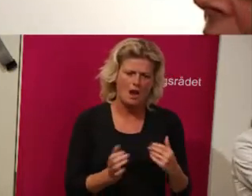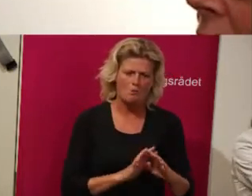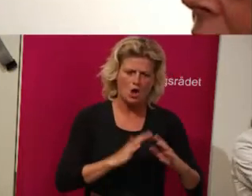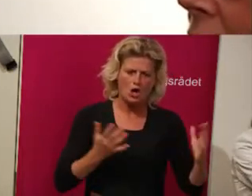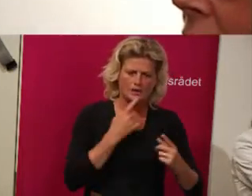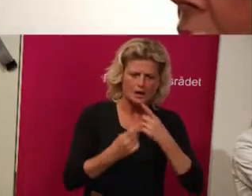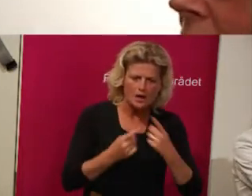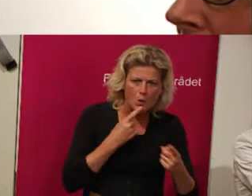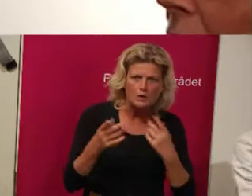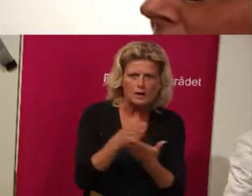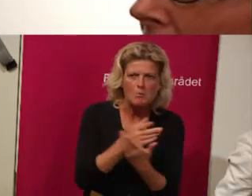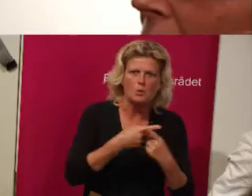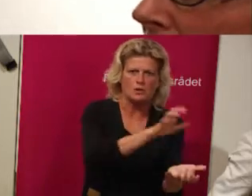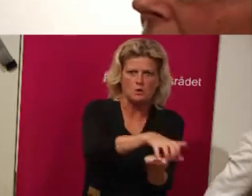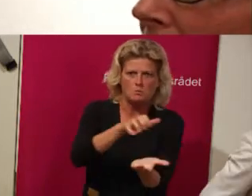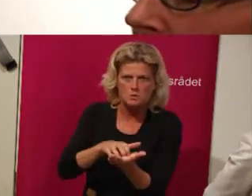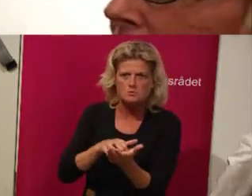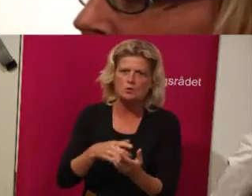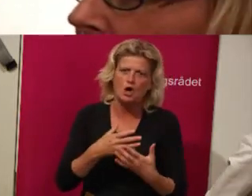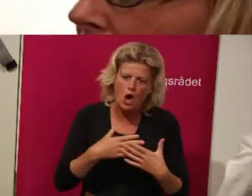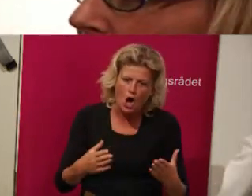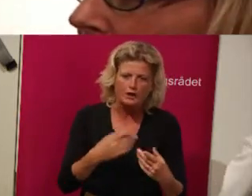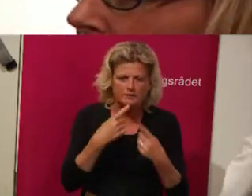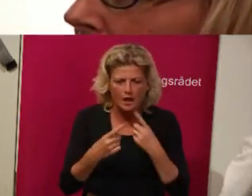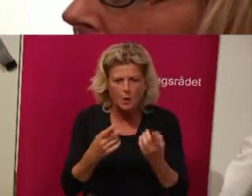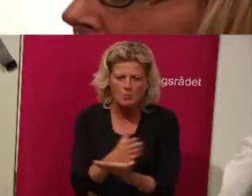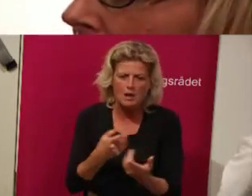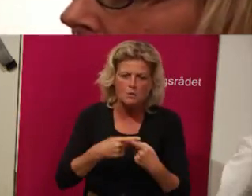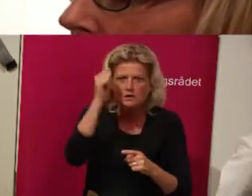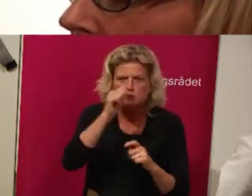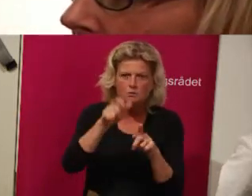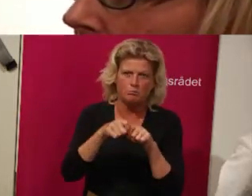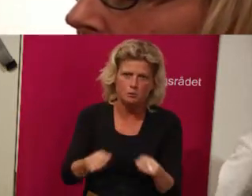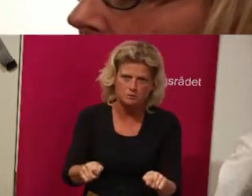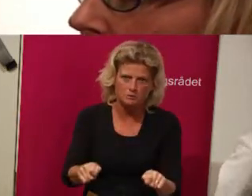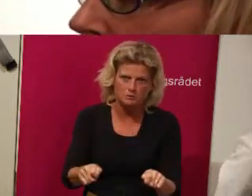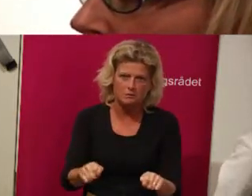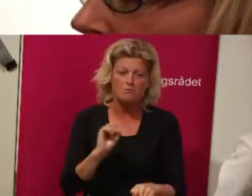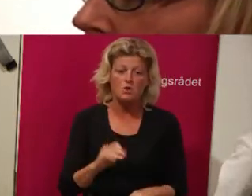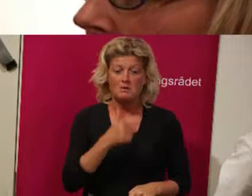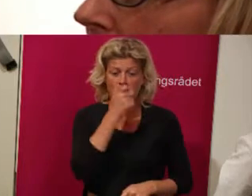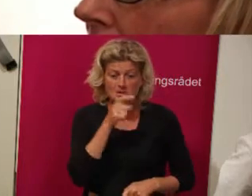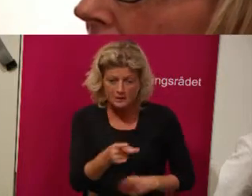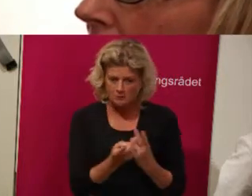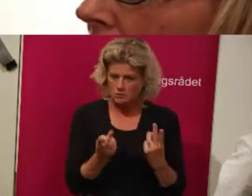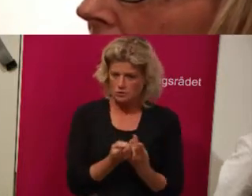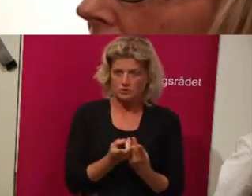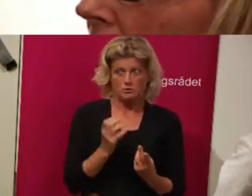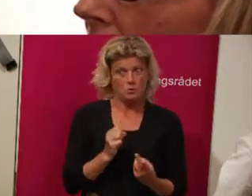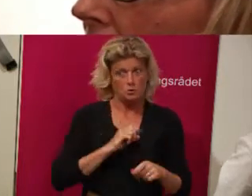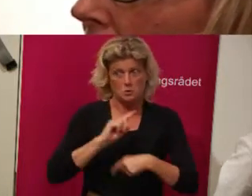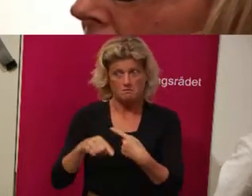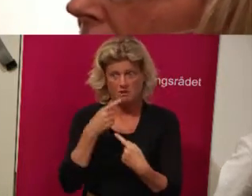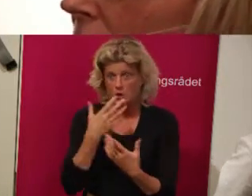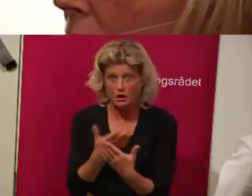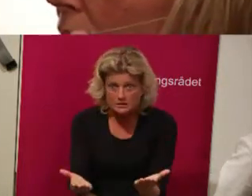öka dialogen mellan kommuner och studieförbund. Det handlar om det, va? Risken är att man hamnar ett annat i det här vattnet, att den ska få en styrning. Va? Och tyvärr är det ibland så